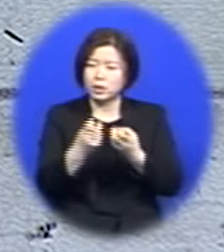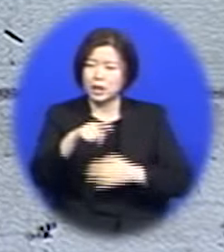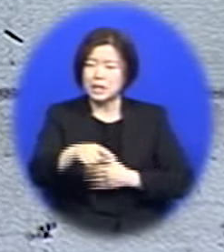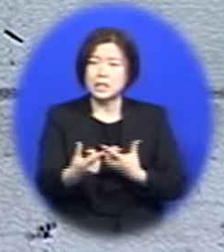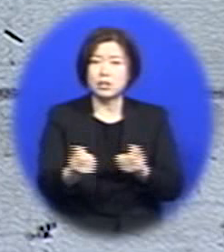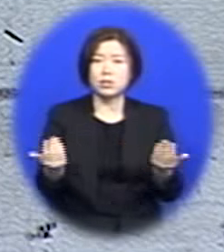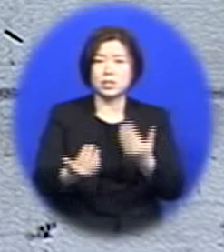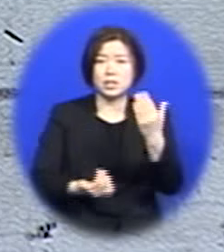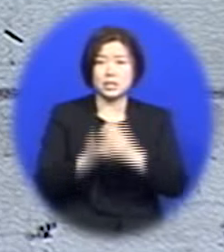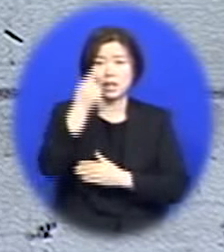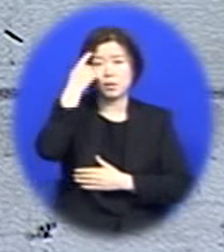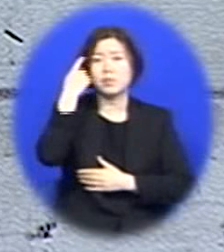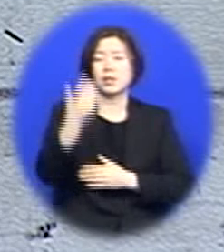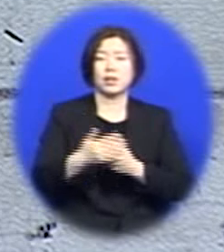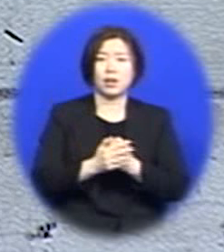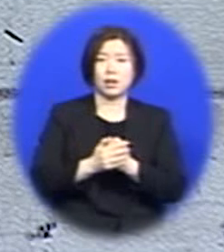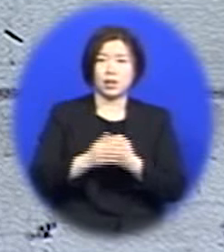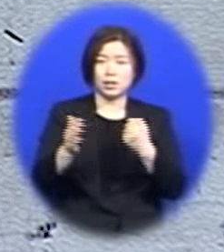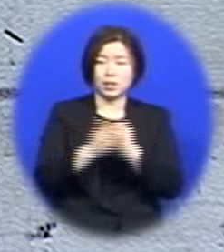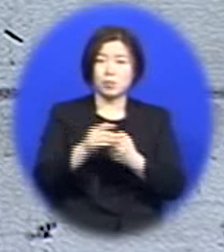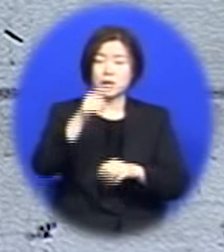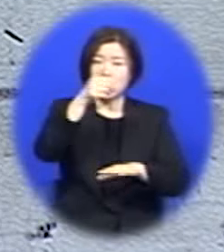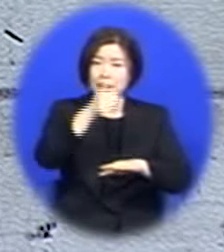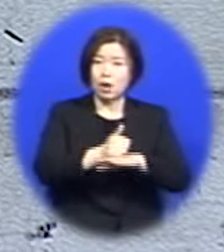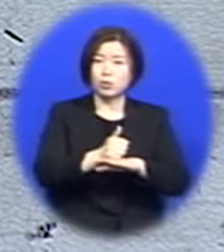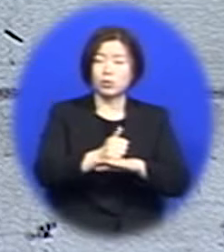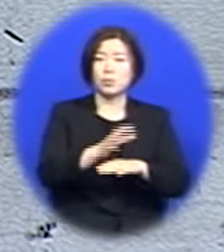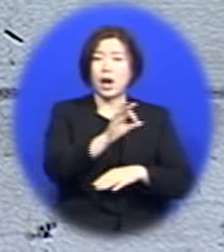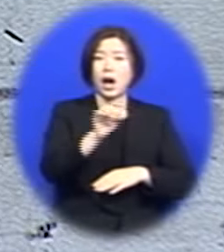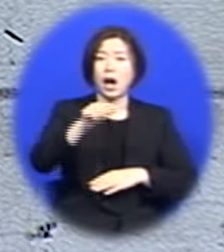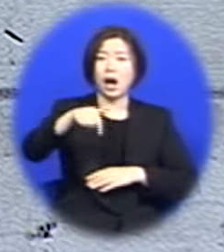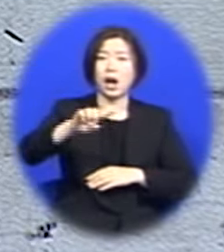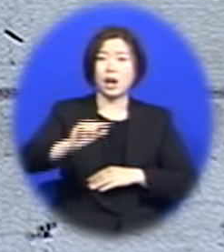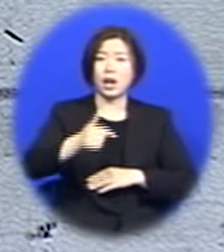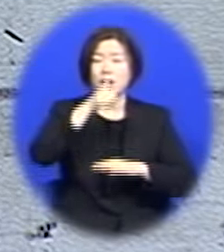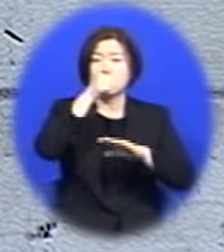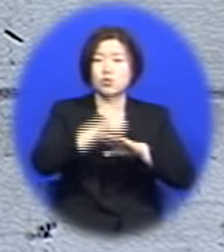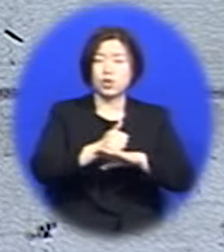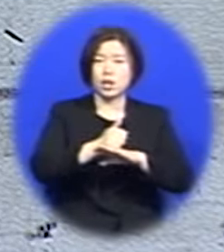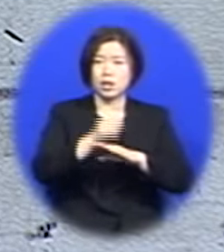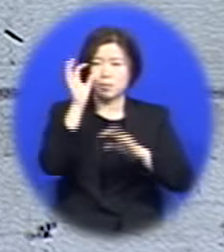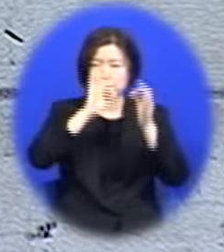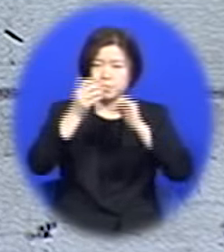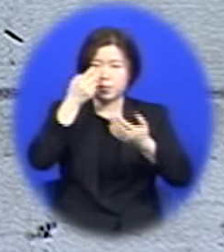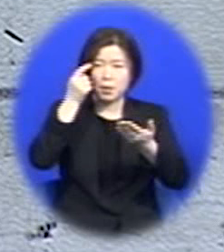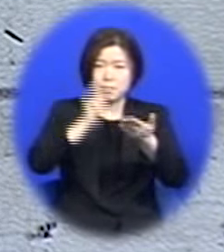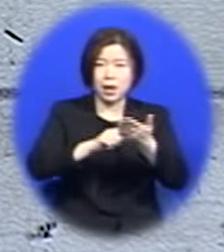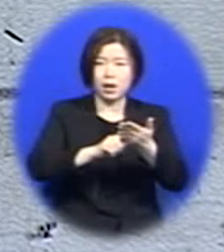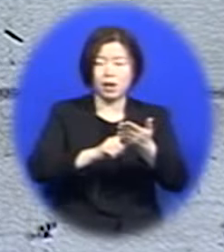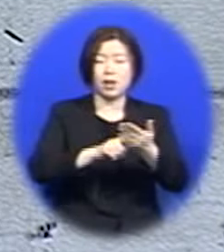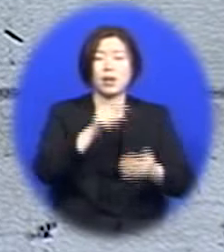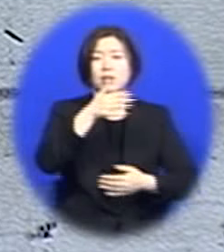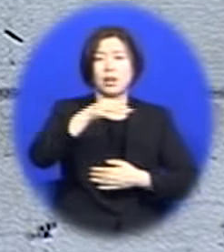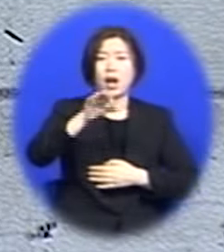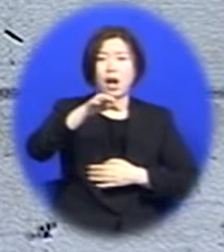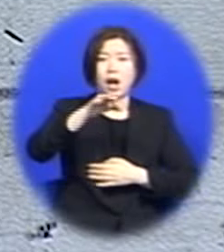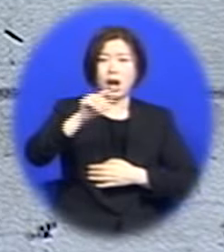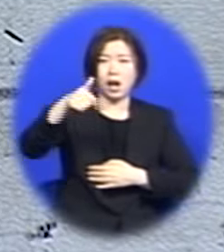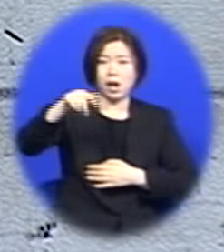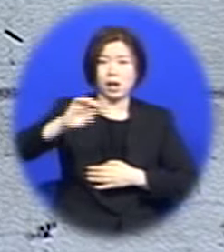일어납니까? 그래서 결국은 그 아간의 죄를 찾아냅니다. 그리고 아간의 죄를 해결하고